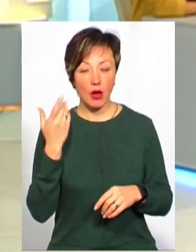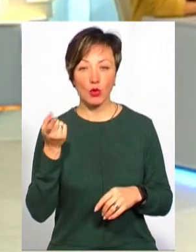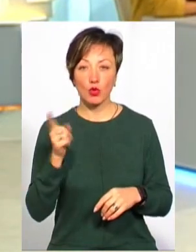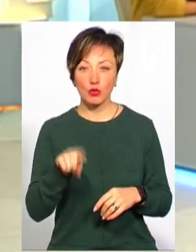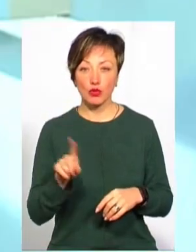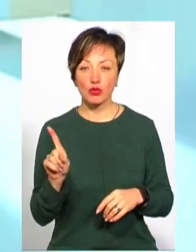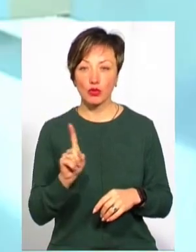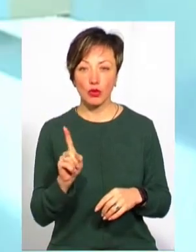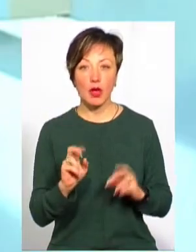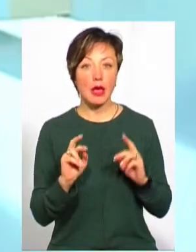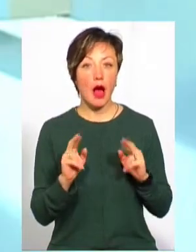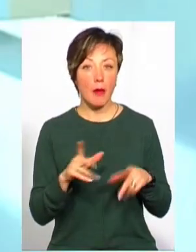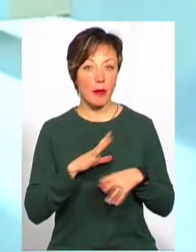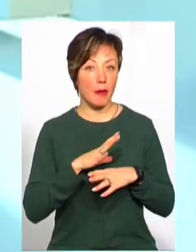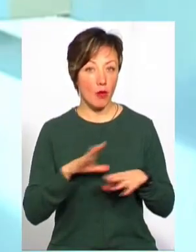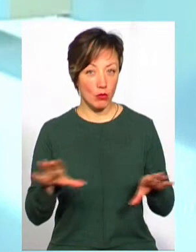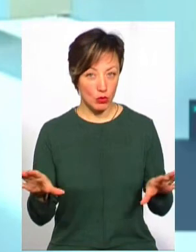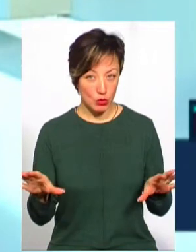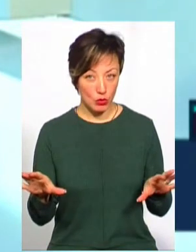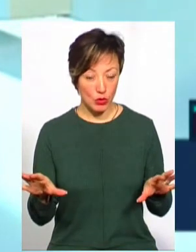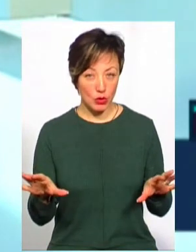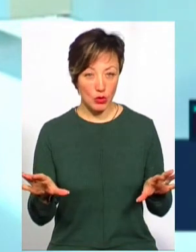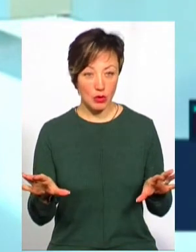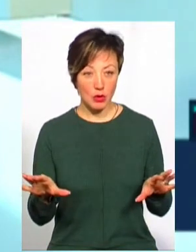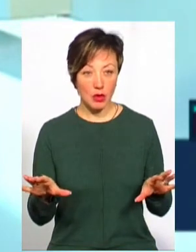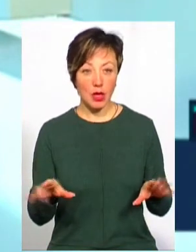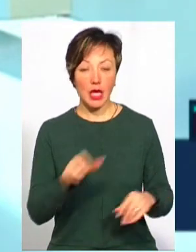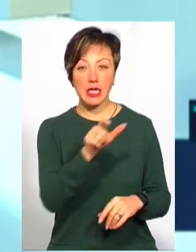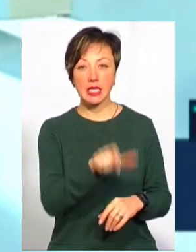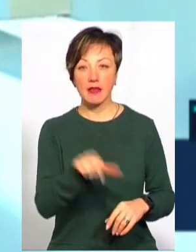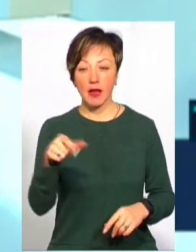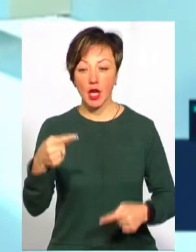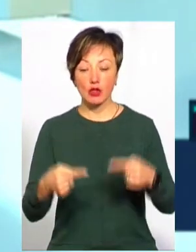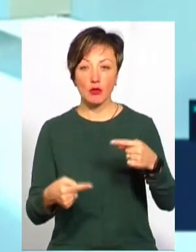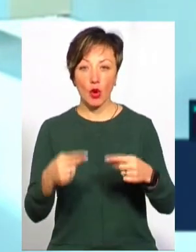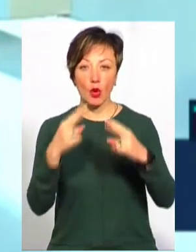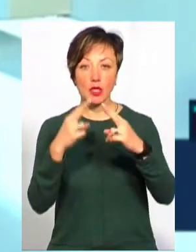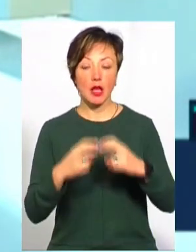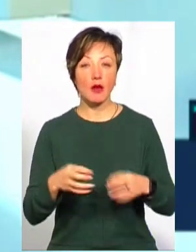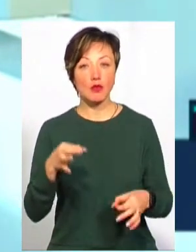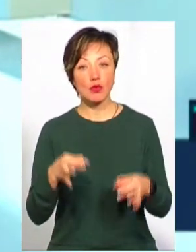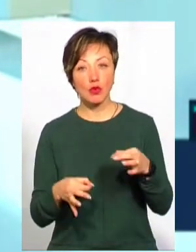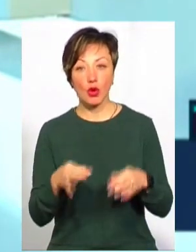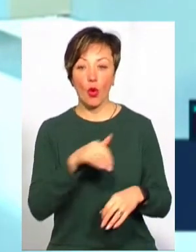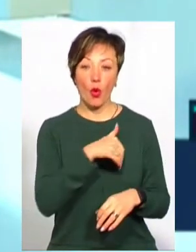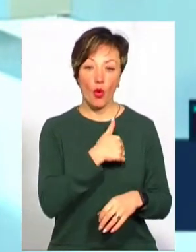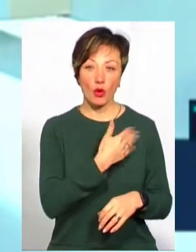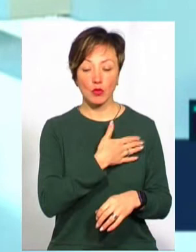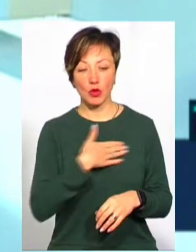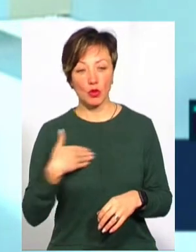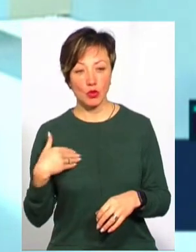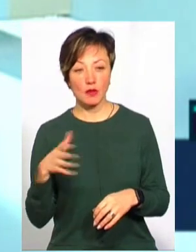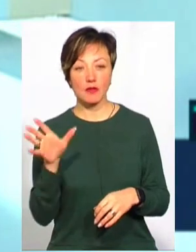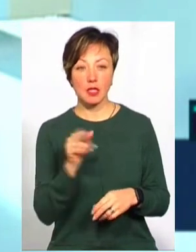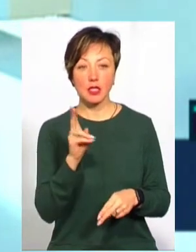що, як би то не було, цивільні спори розглядаються в судових засіданнях. Хочемо ми того чи не хочемо,